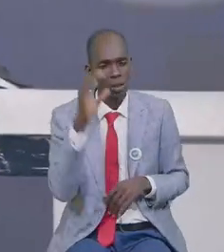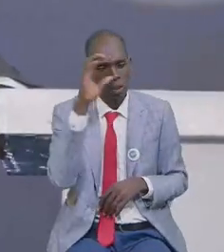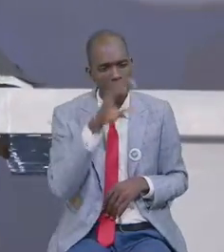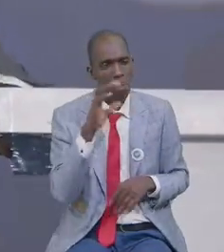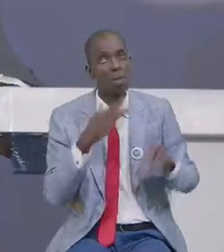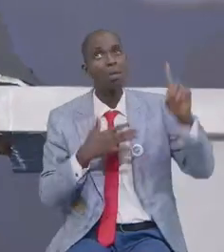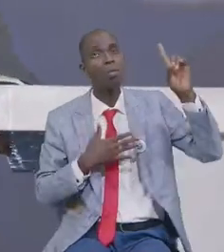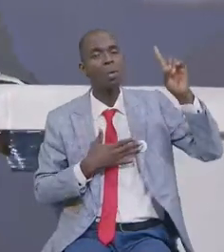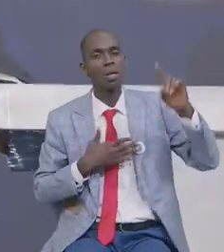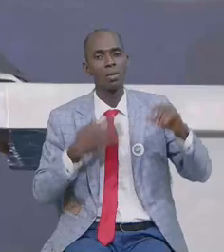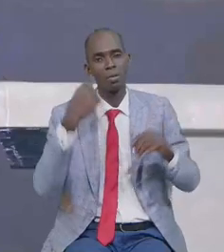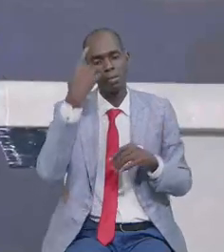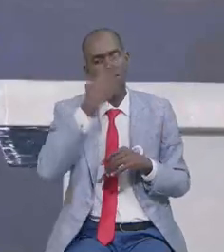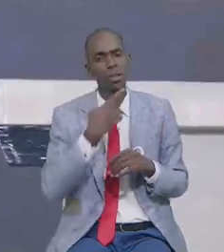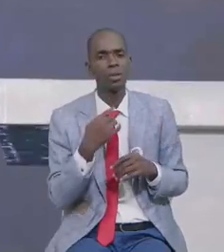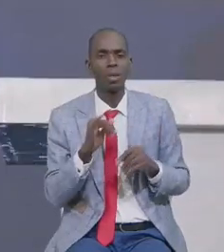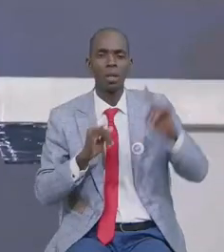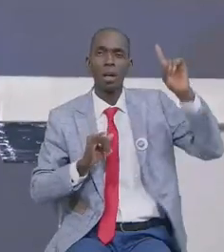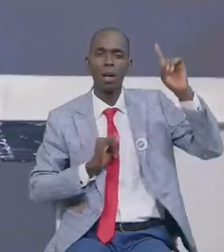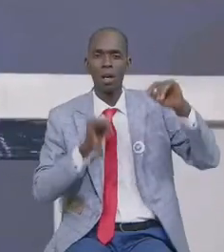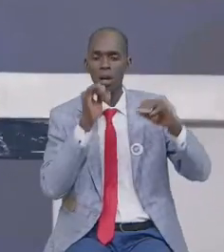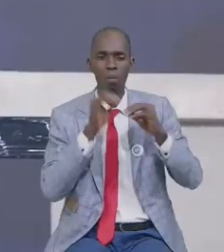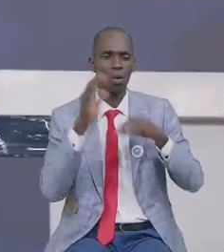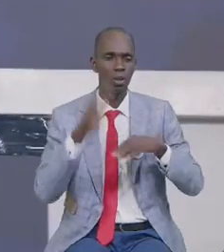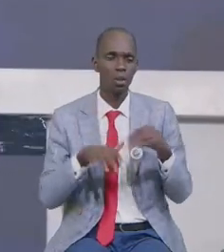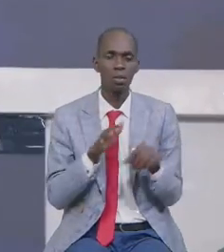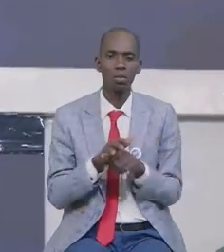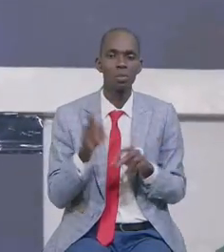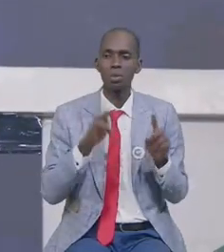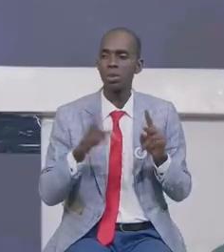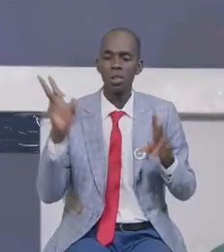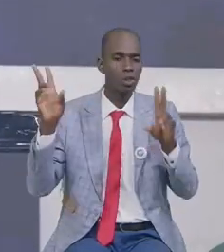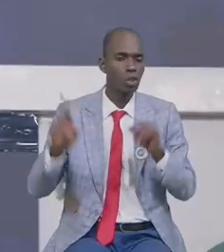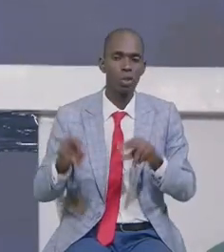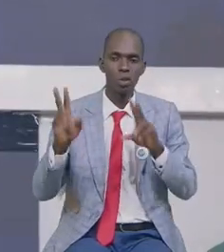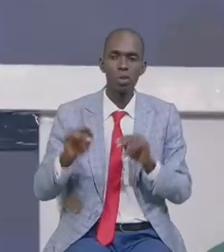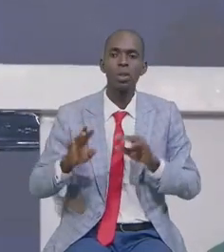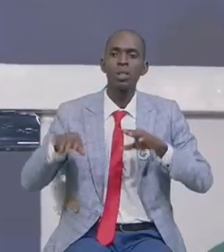que suffisant. Il dit non. Donne-nous un roi.